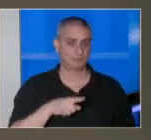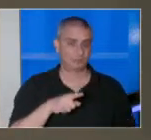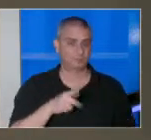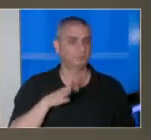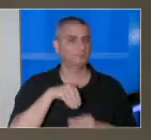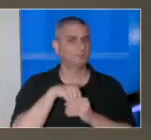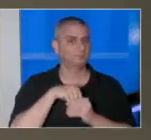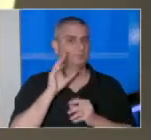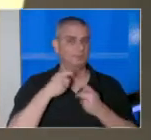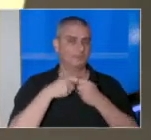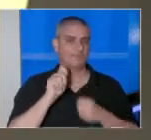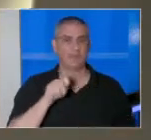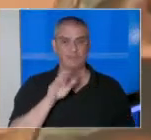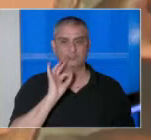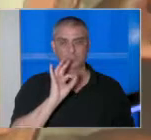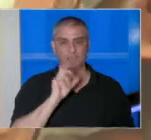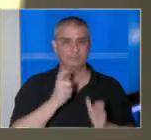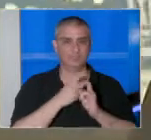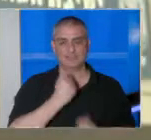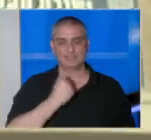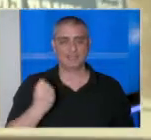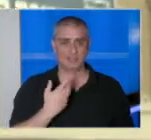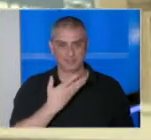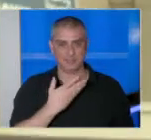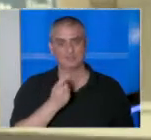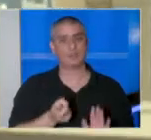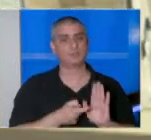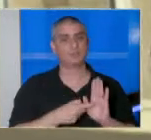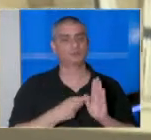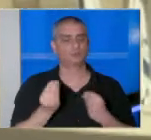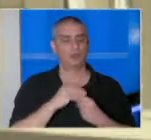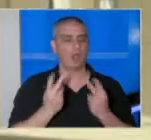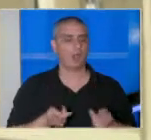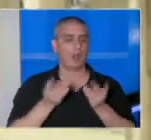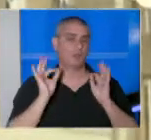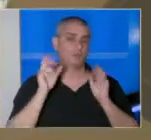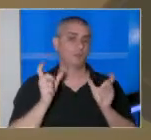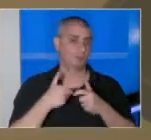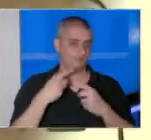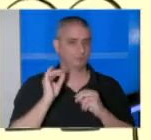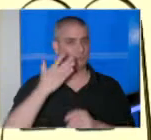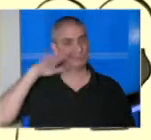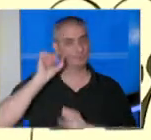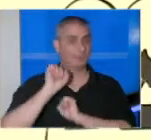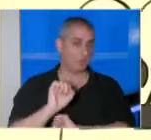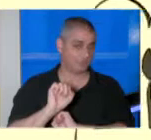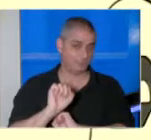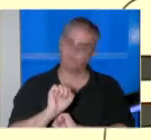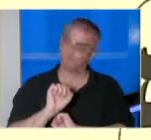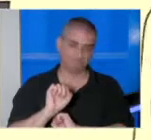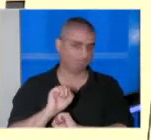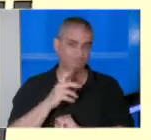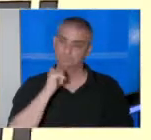הם בין היתר גם חברי הכנסת של סיעת ימינה. הם דרשו הקלות מסוימות בסגר כדי להצביע בעד,